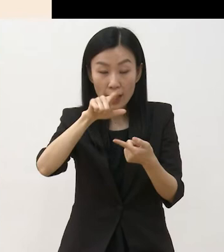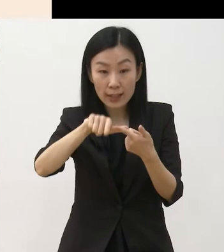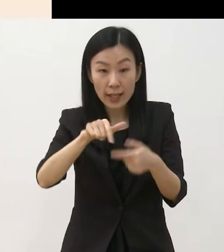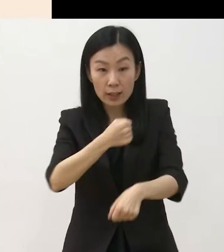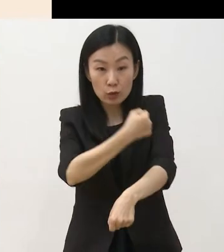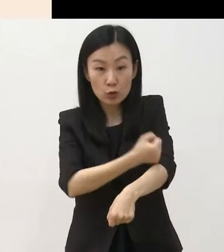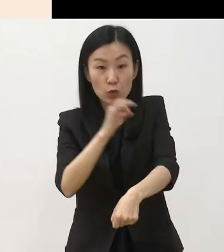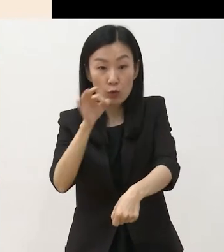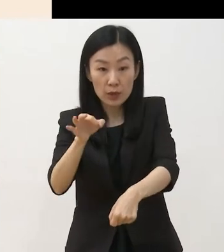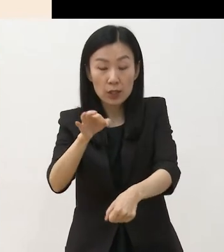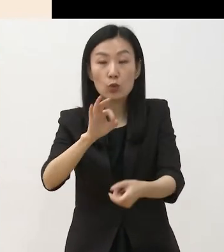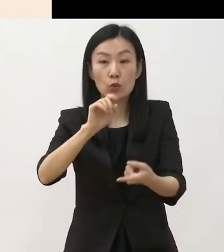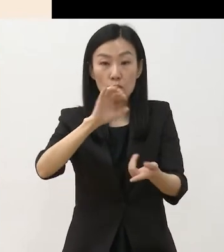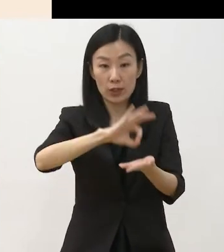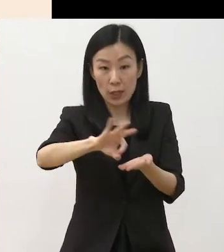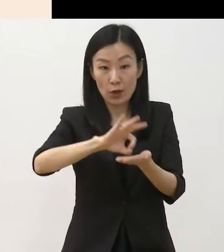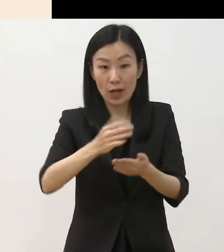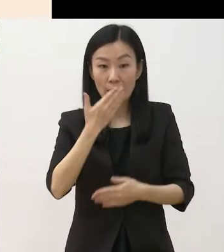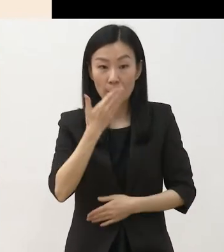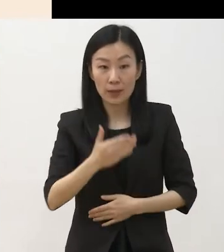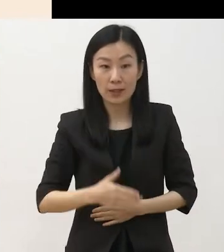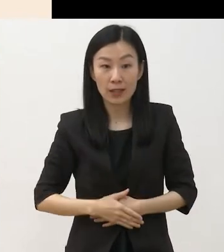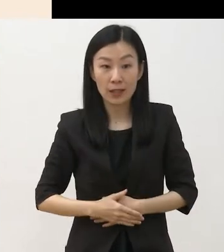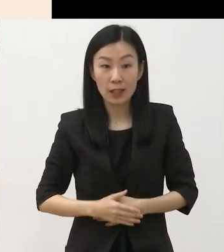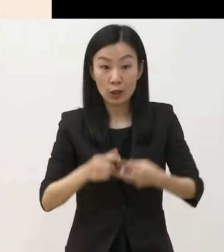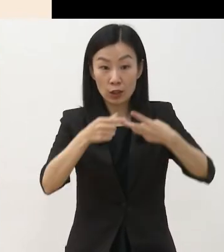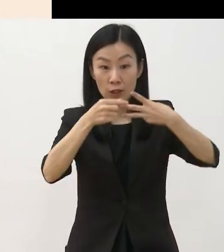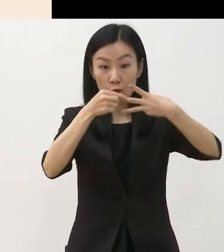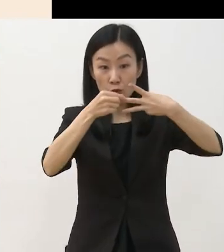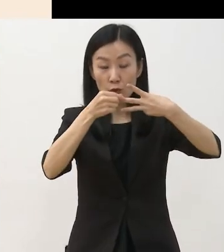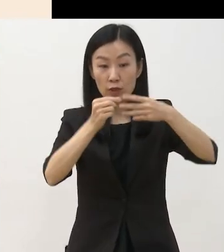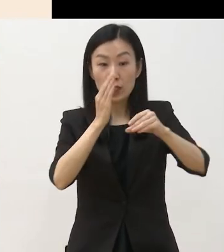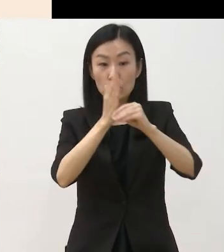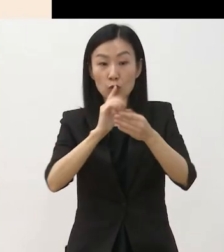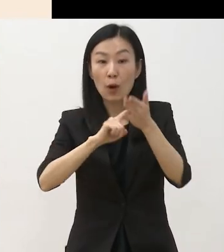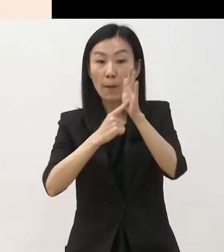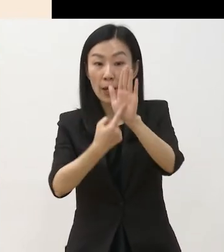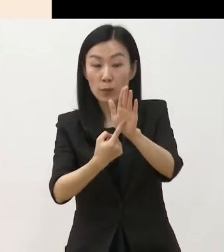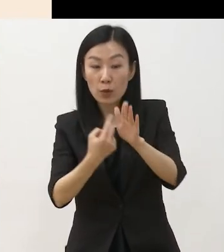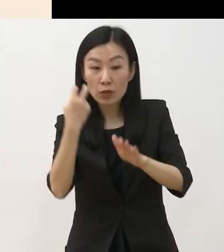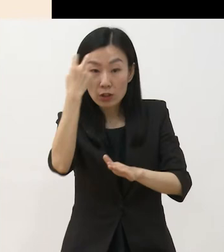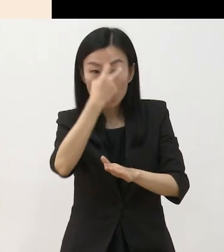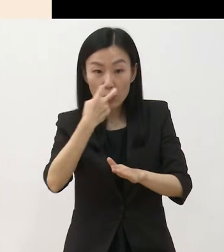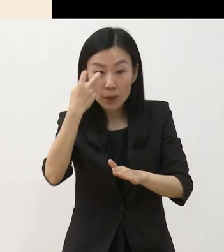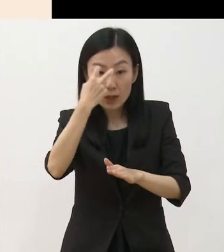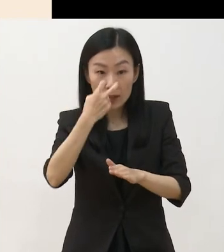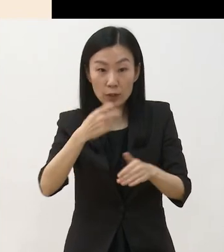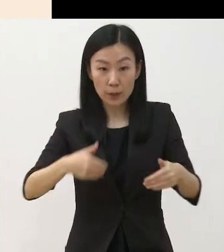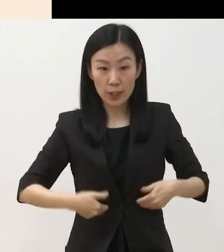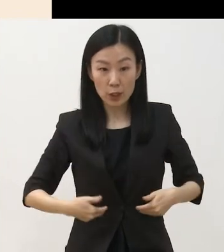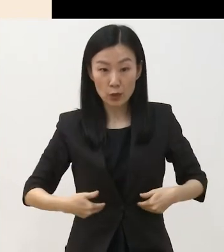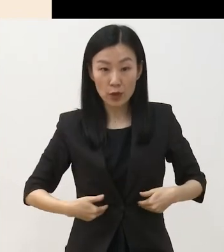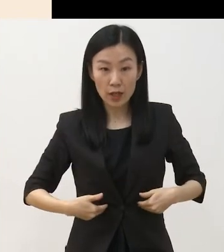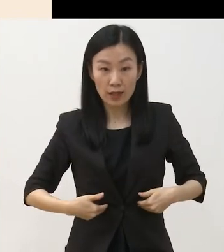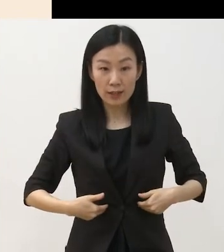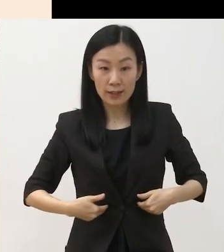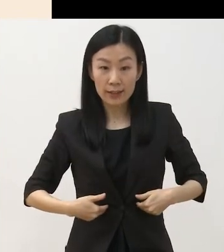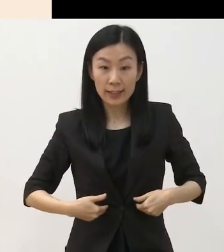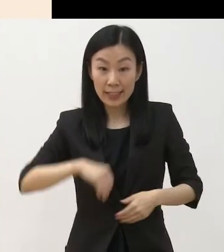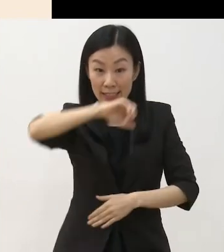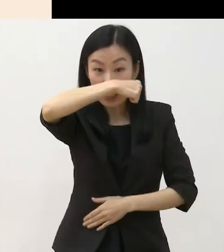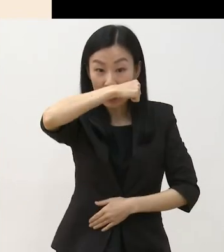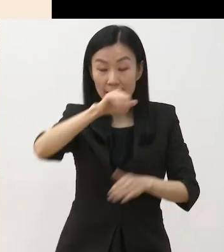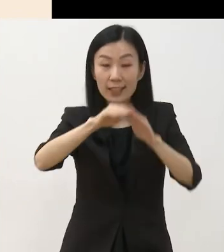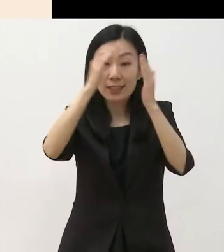사례비도 사용 가능합니다. 중간 발표 지원금은 중간 발표를 하기 위한 작품 제작에 필요한 소규모 예산들을